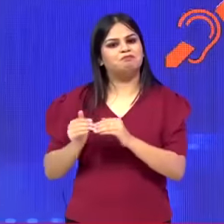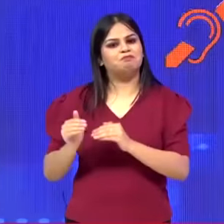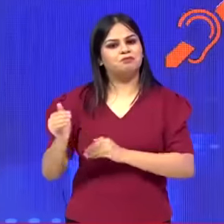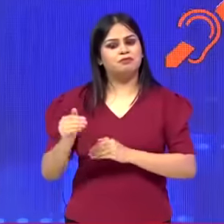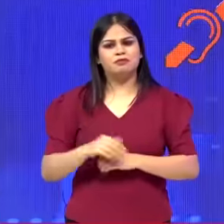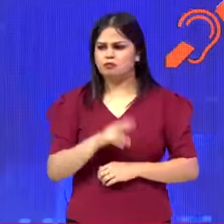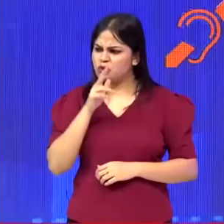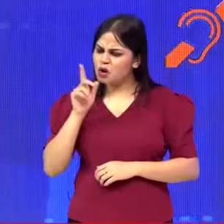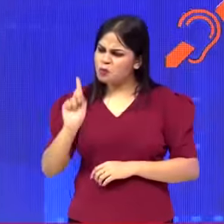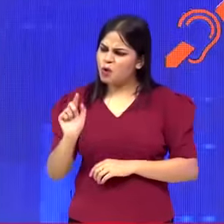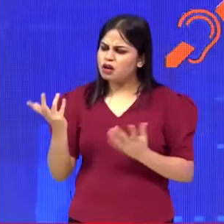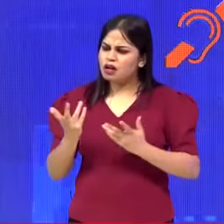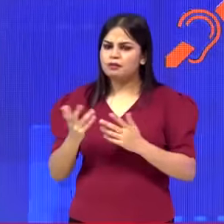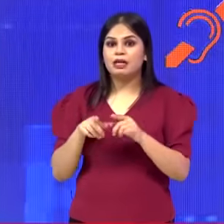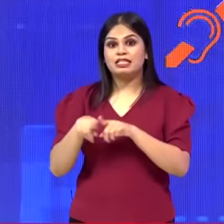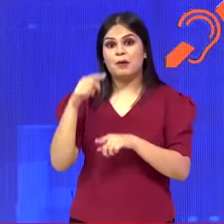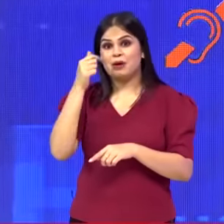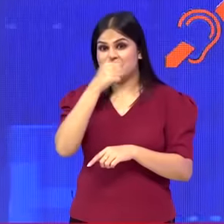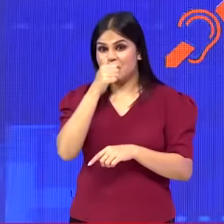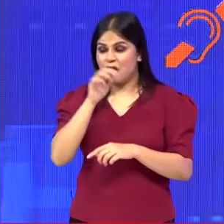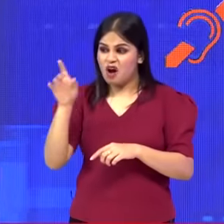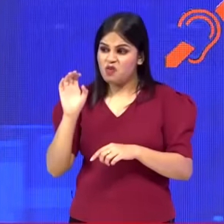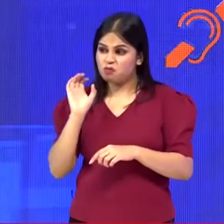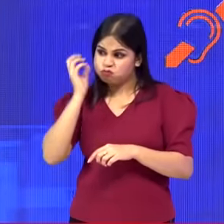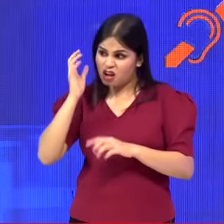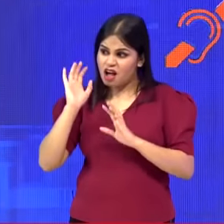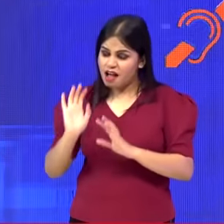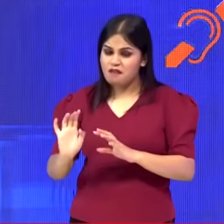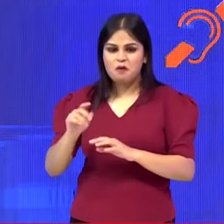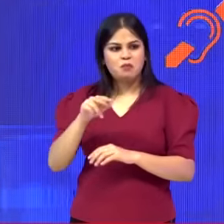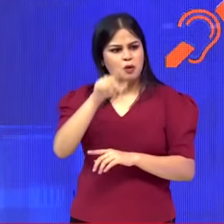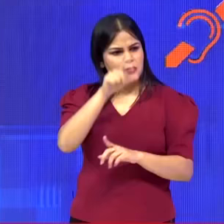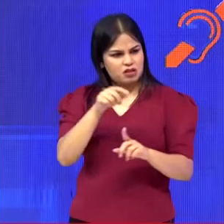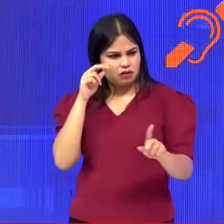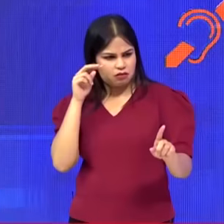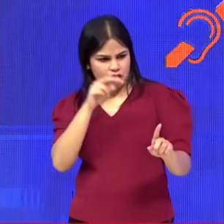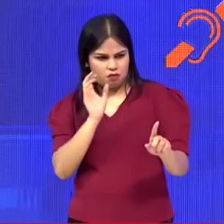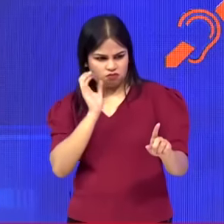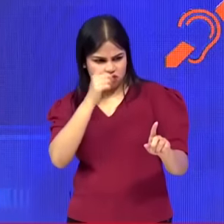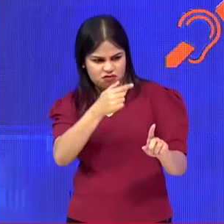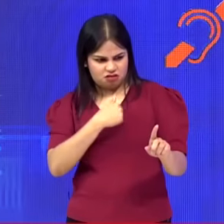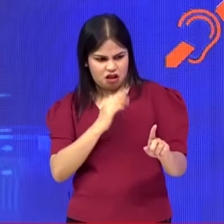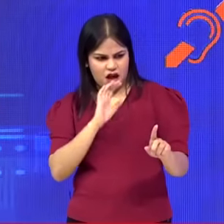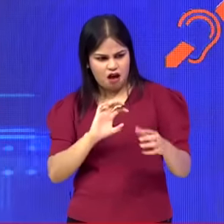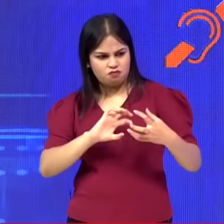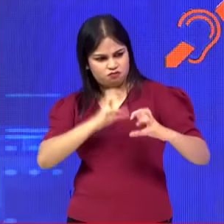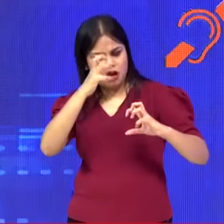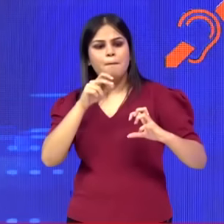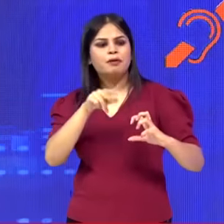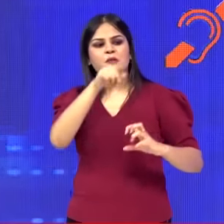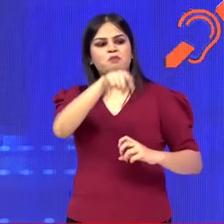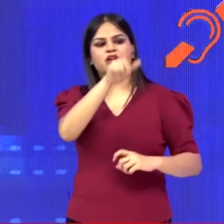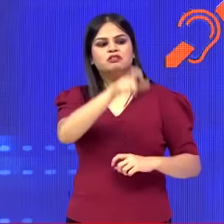लेकिन इंप्रेशन तो ये है कि अगर सलमान किसी से नाराज हो जाए तो उसका इंडस्ट्री में टिकना मुश्किल है. नहीं सर वो